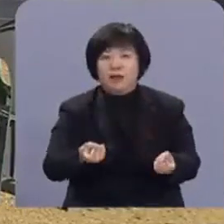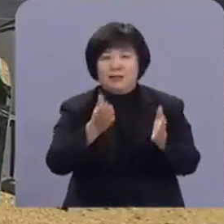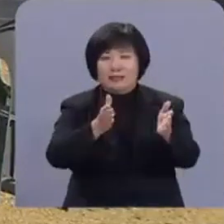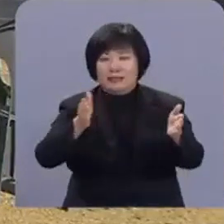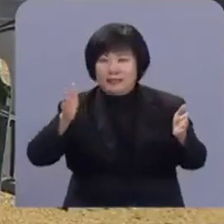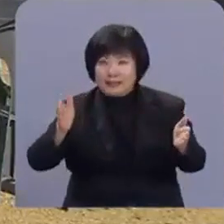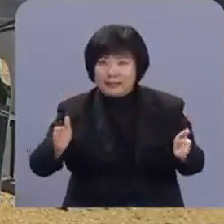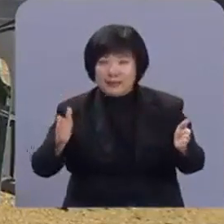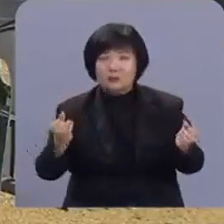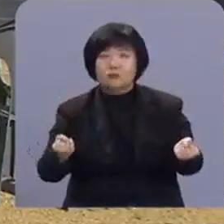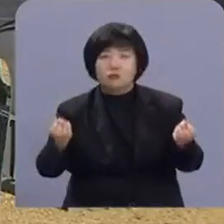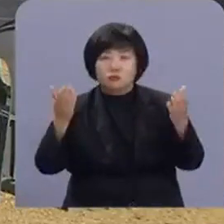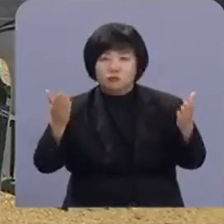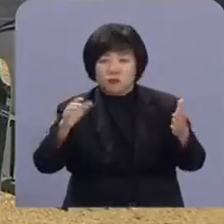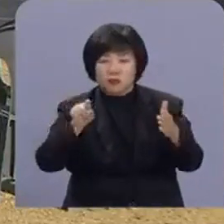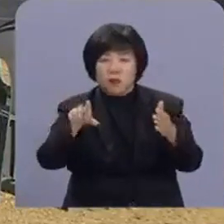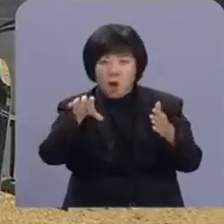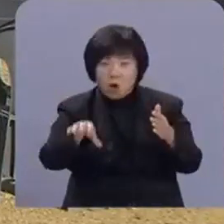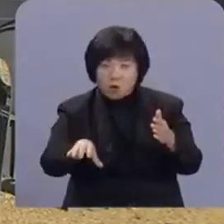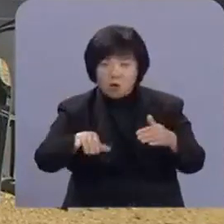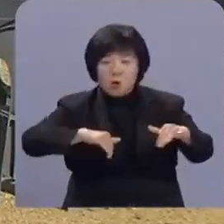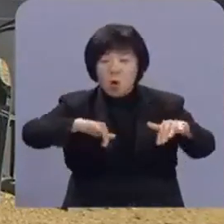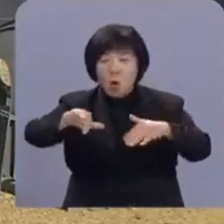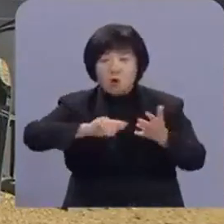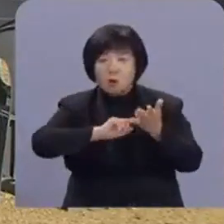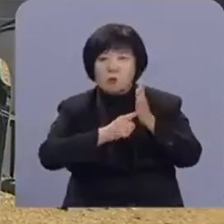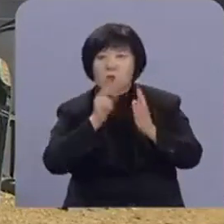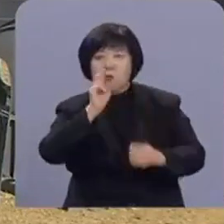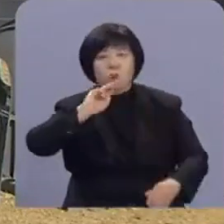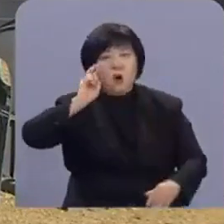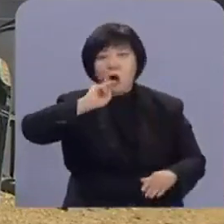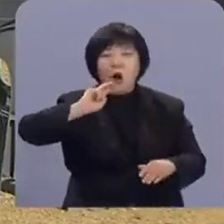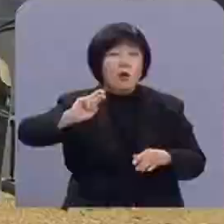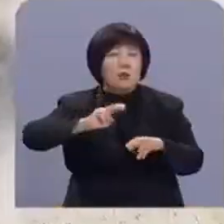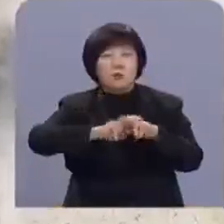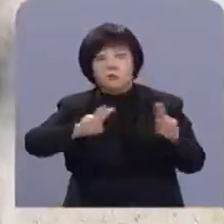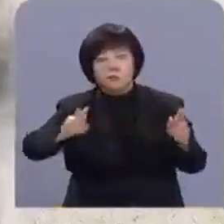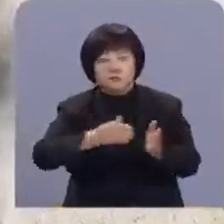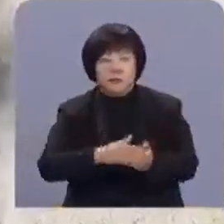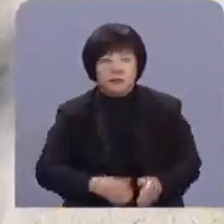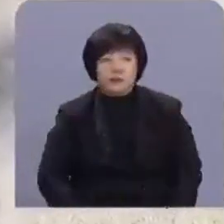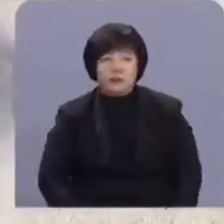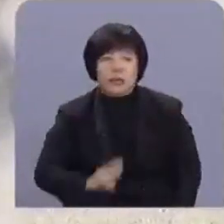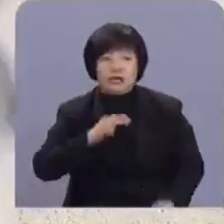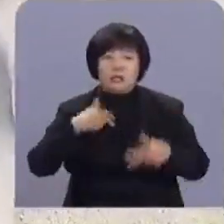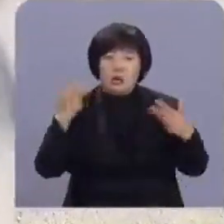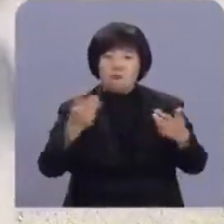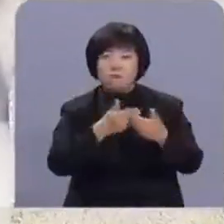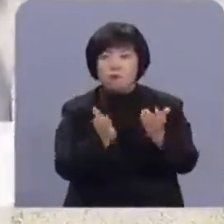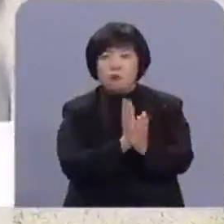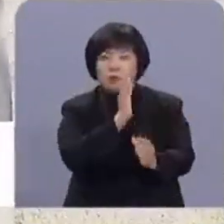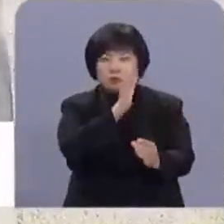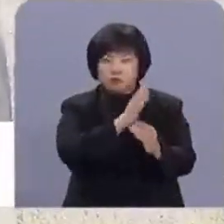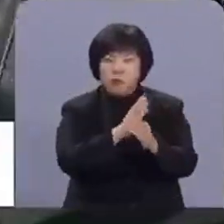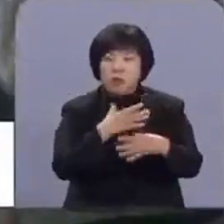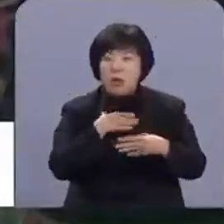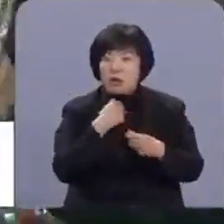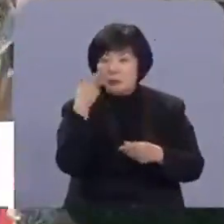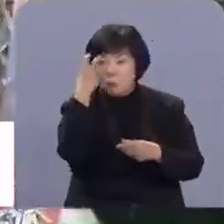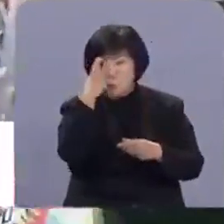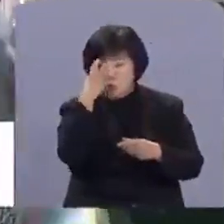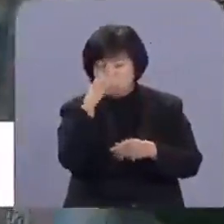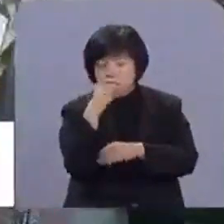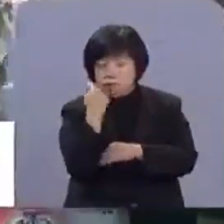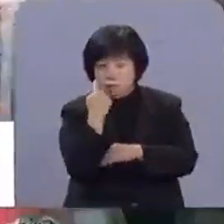축제 현장에서 열릴 예정이었던 거리 공연 역시 열리지 못하게 됐습니다. 자원봉사자 위주였던 안전관리